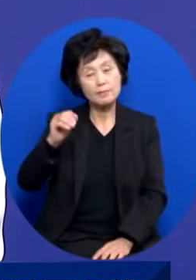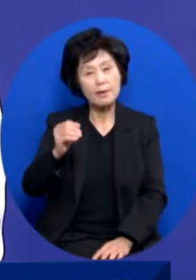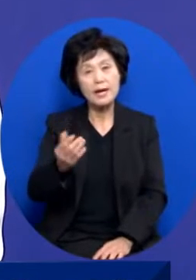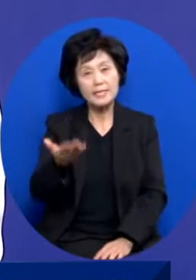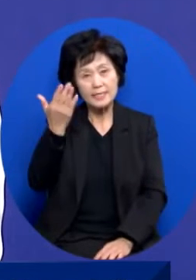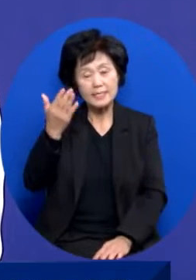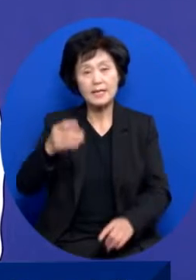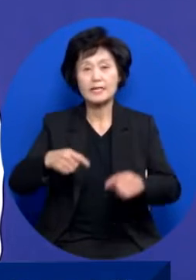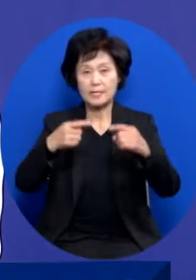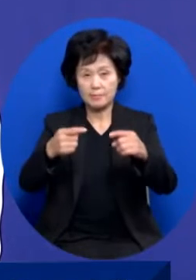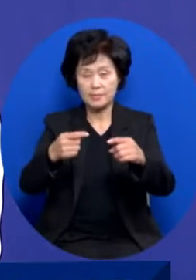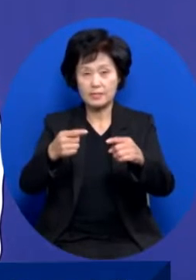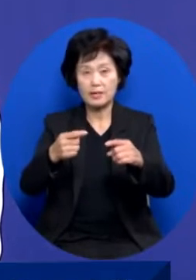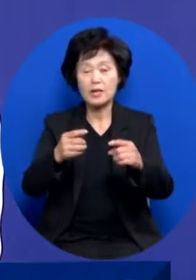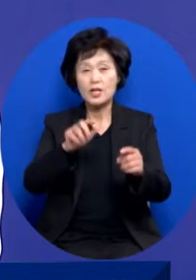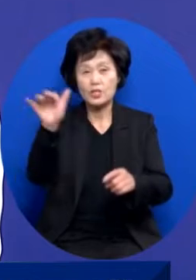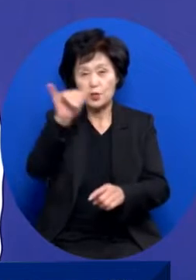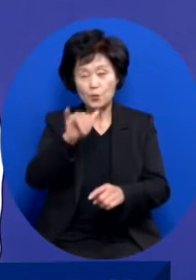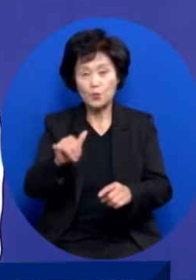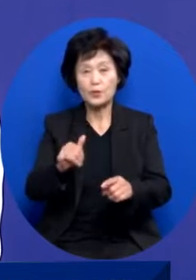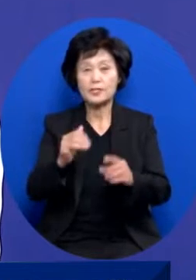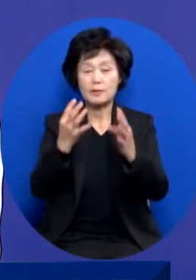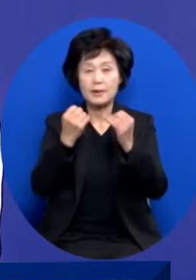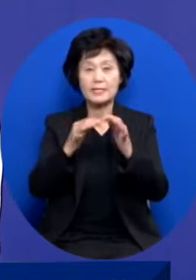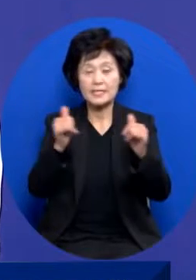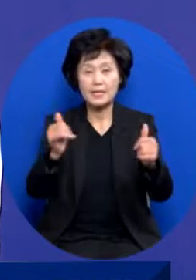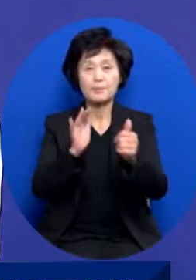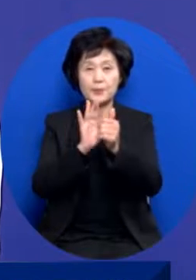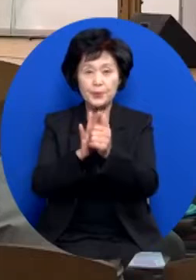기도로 수험생들을 응원하고 있습니다. 김인혜 기자입니다.